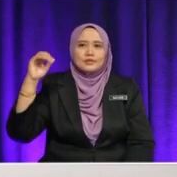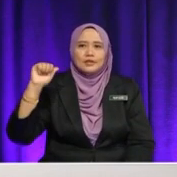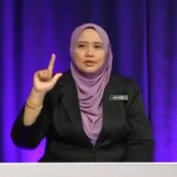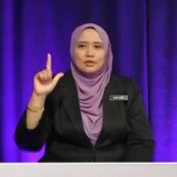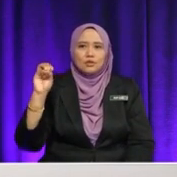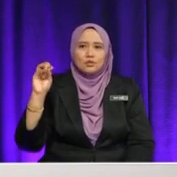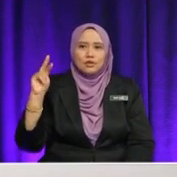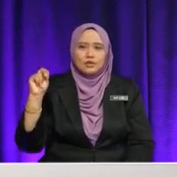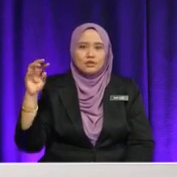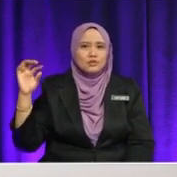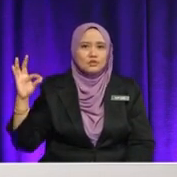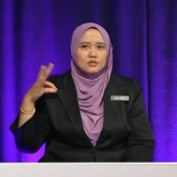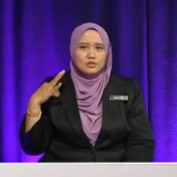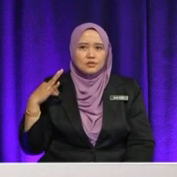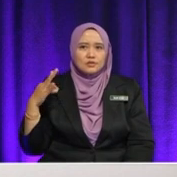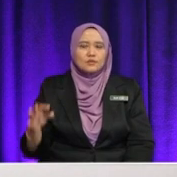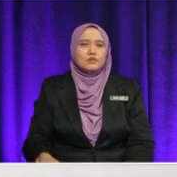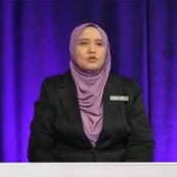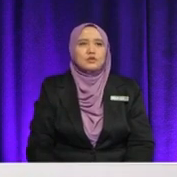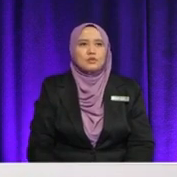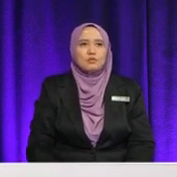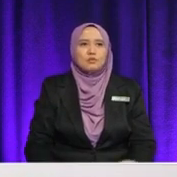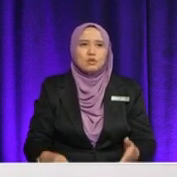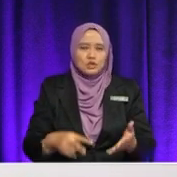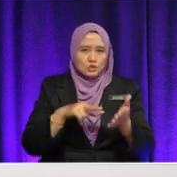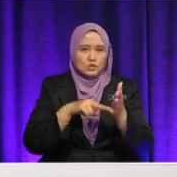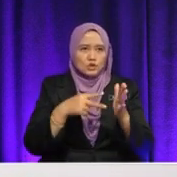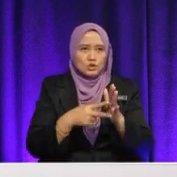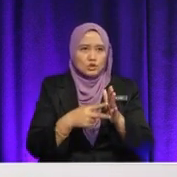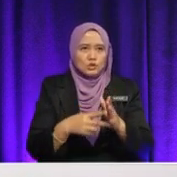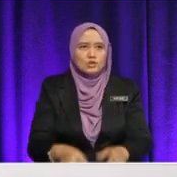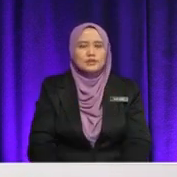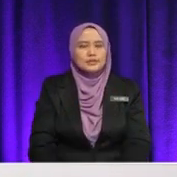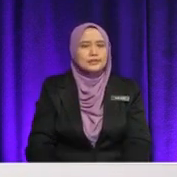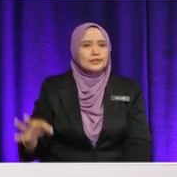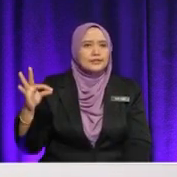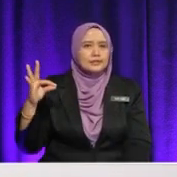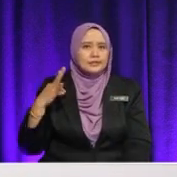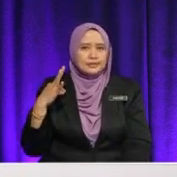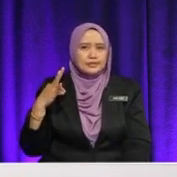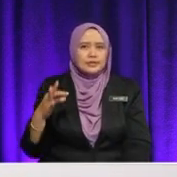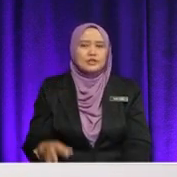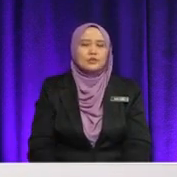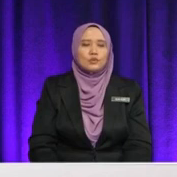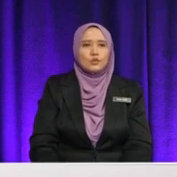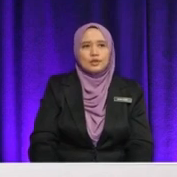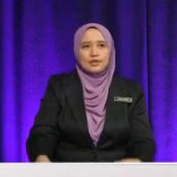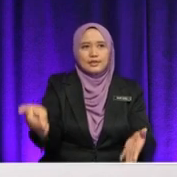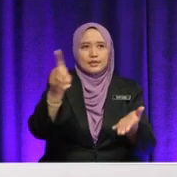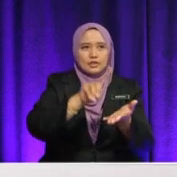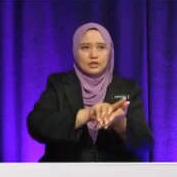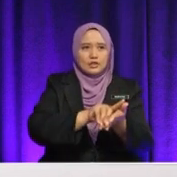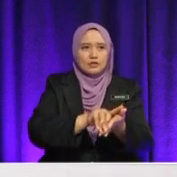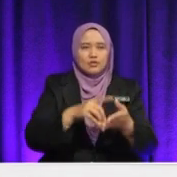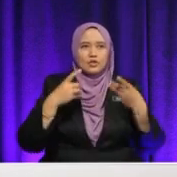masuk kenamaan calon acal on mendaftar diri dan disahkan pencalonannya tuh ke dealer